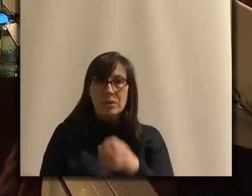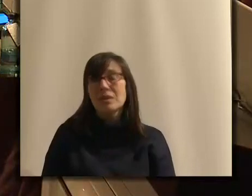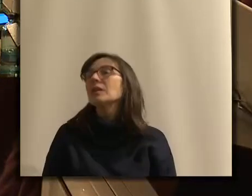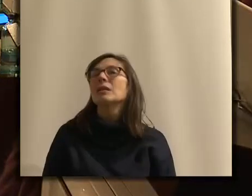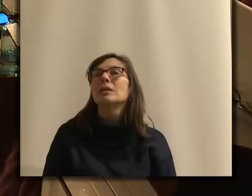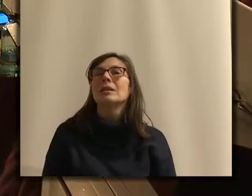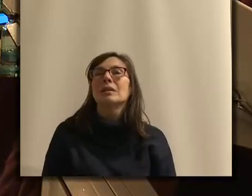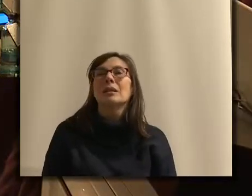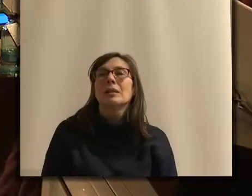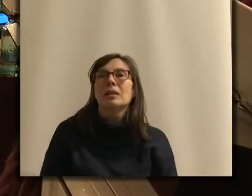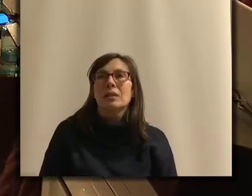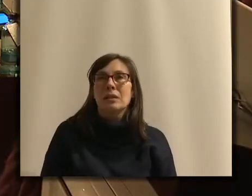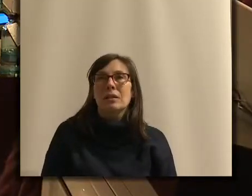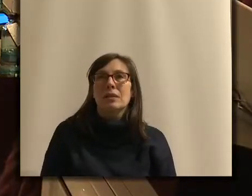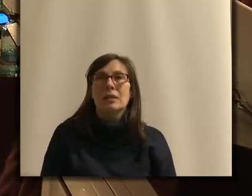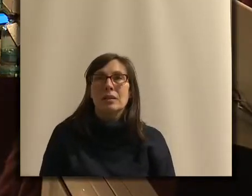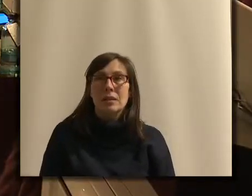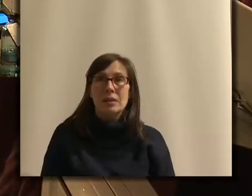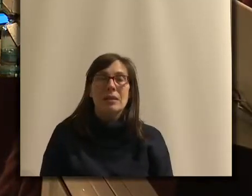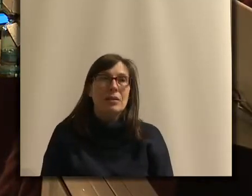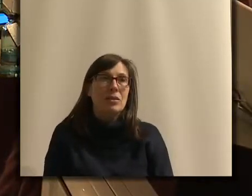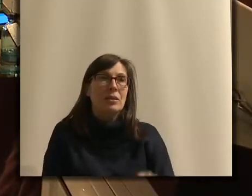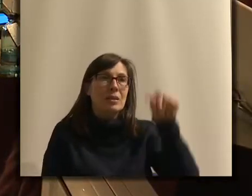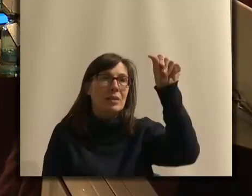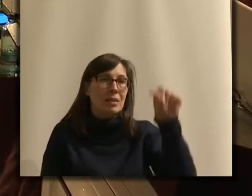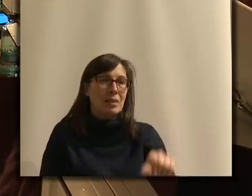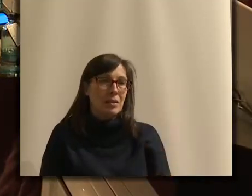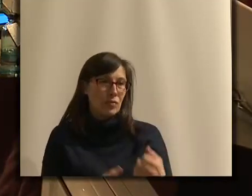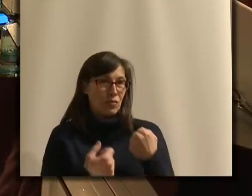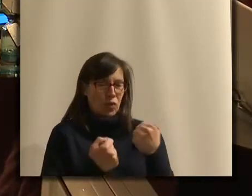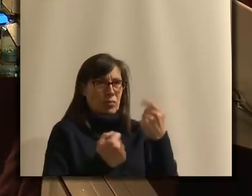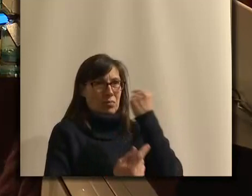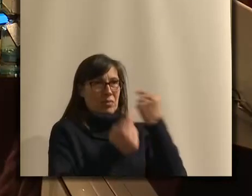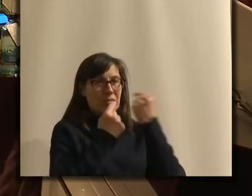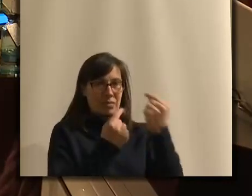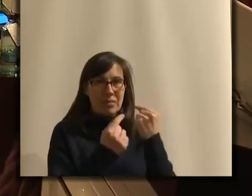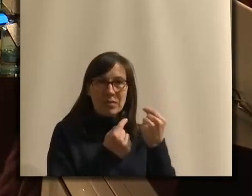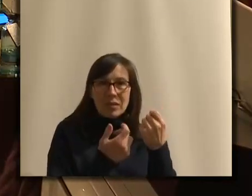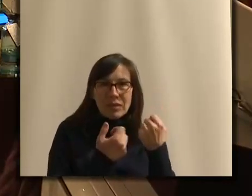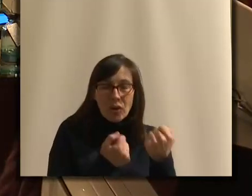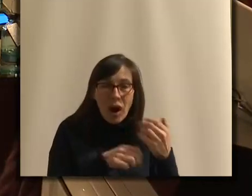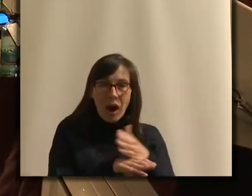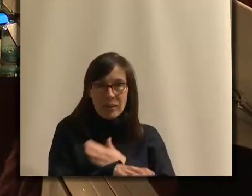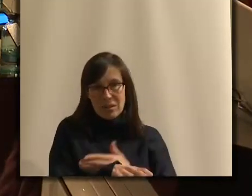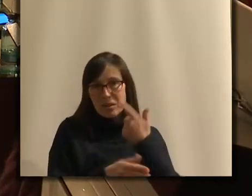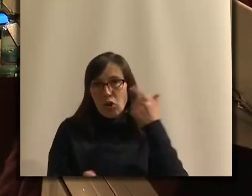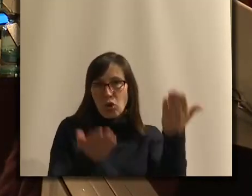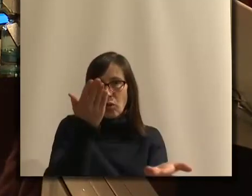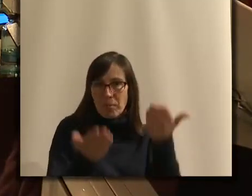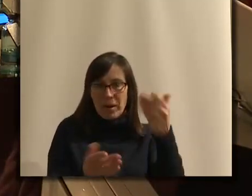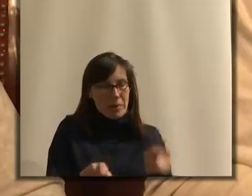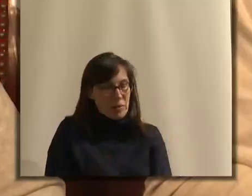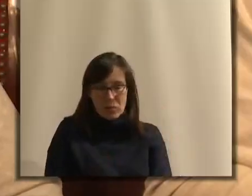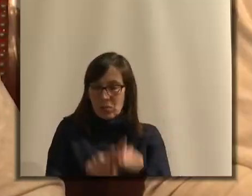És que, bueno, a banda d'aquestes acusacions que són bastant fortes i crec que s'haurien de contrastar abans de fer-les, però amb això no hi